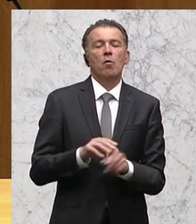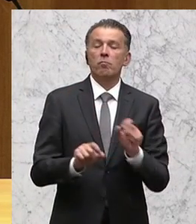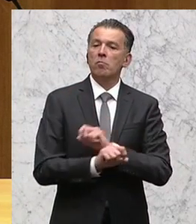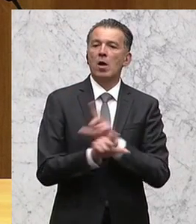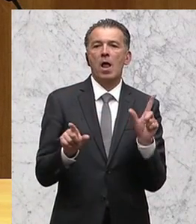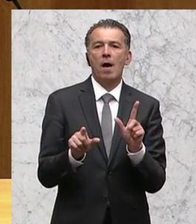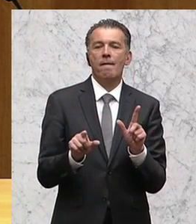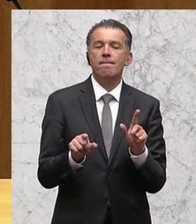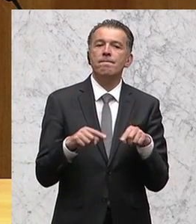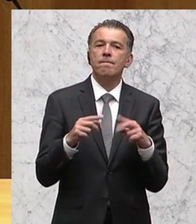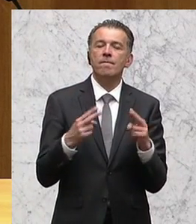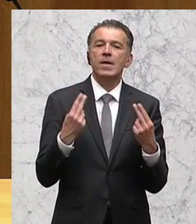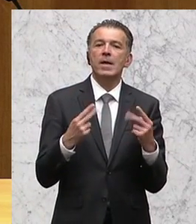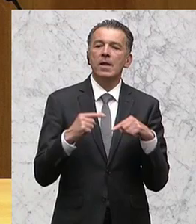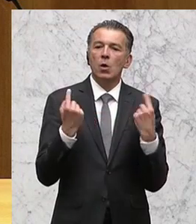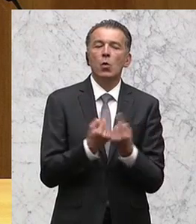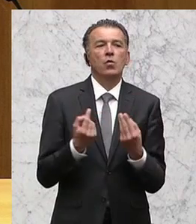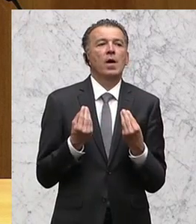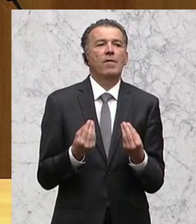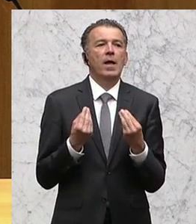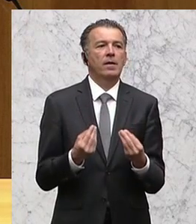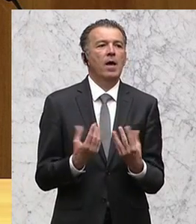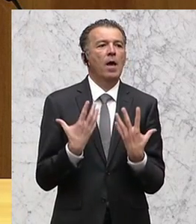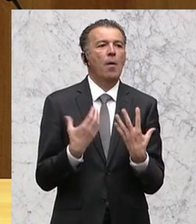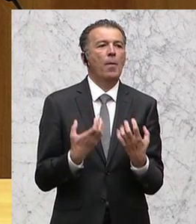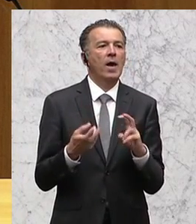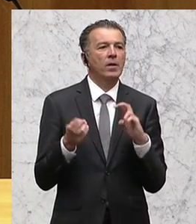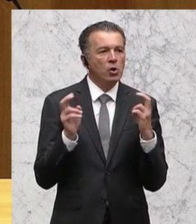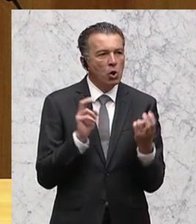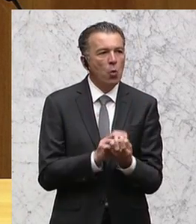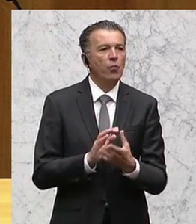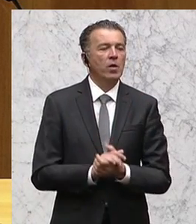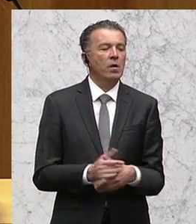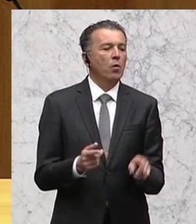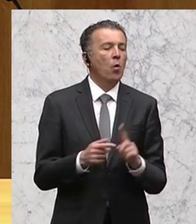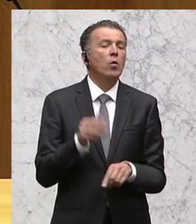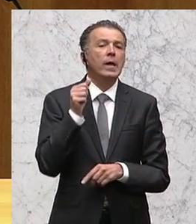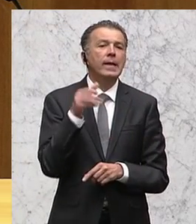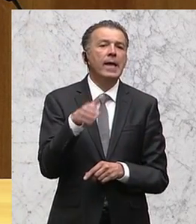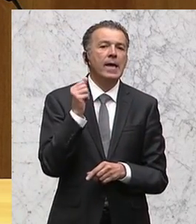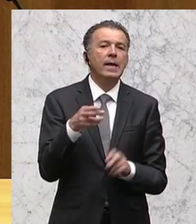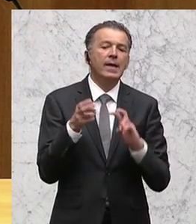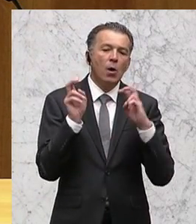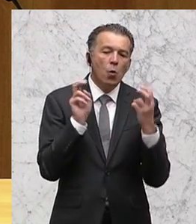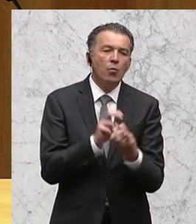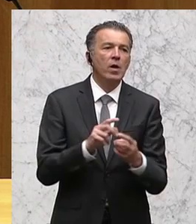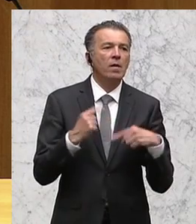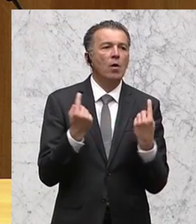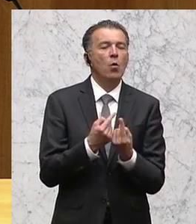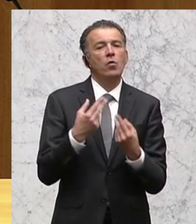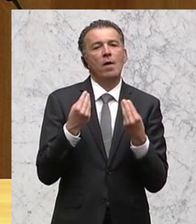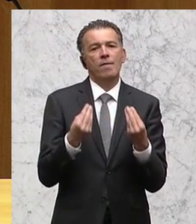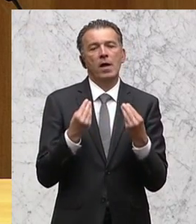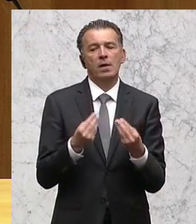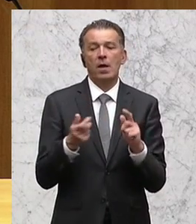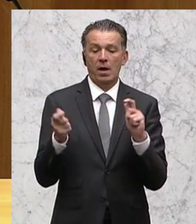eindeutig um unsere Werte, um die praktische Umsetzung unserer Werte, um die tagtägliche Umsetzung. Die